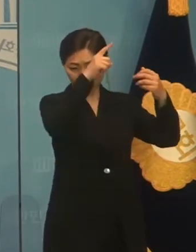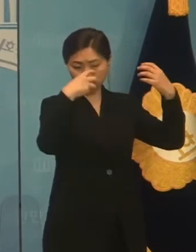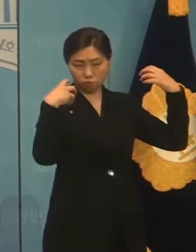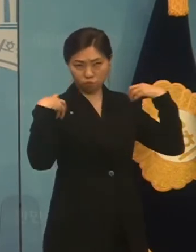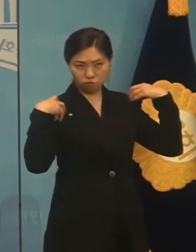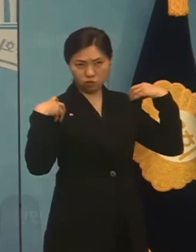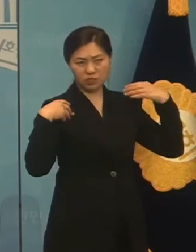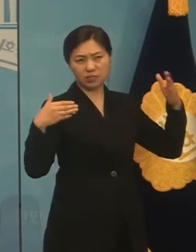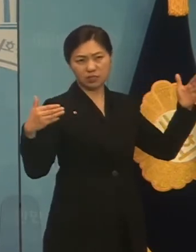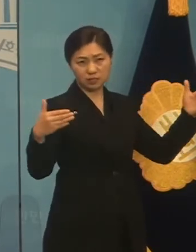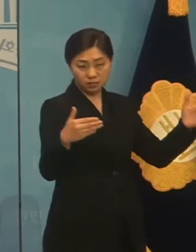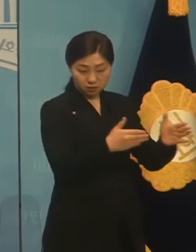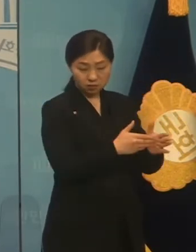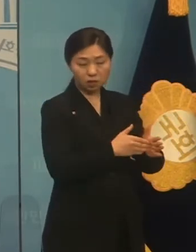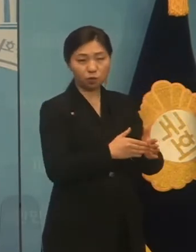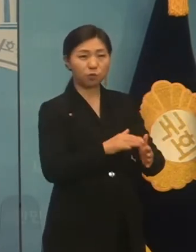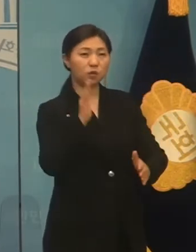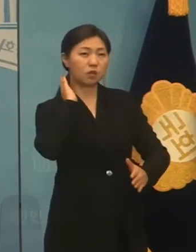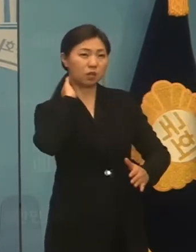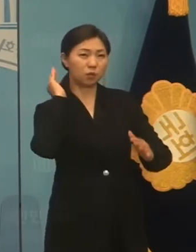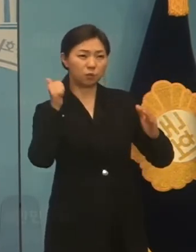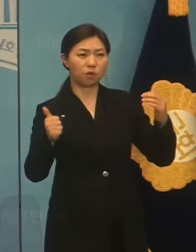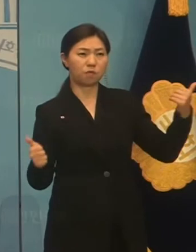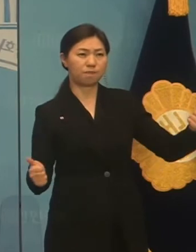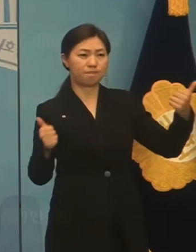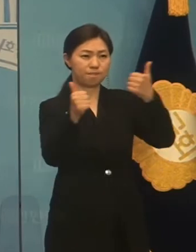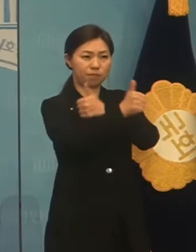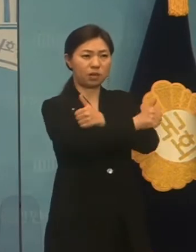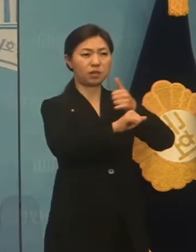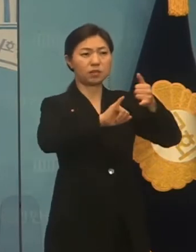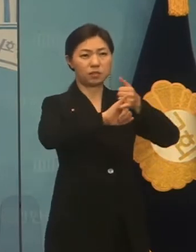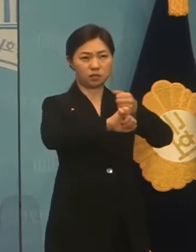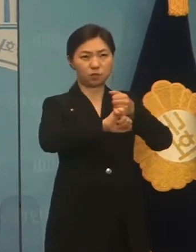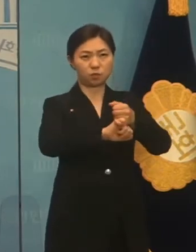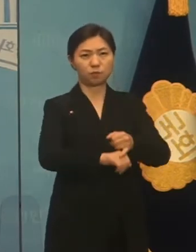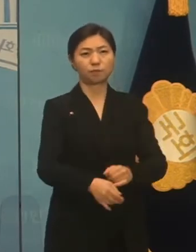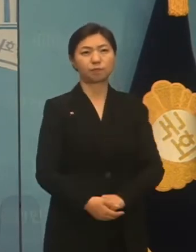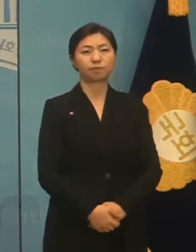끝장내고 정권 교체를 이뤄내겠습니다.